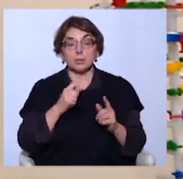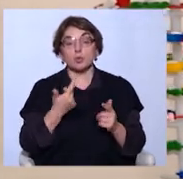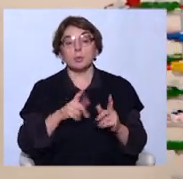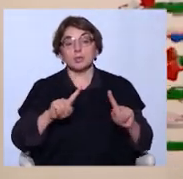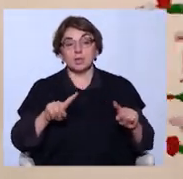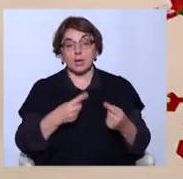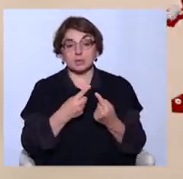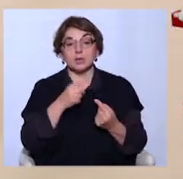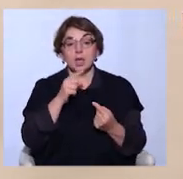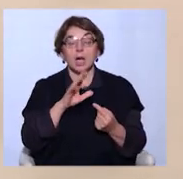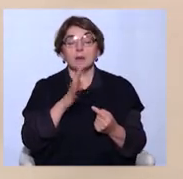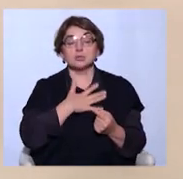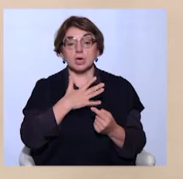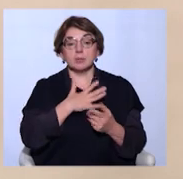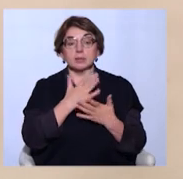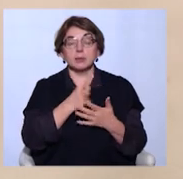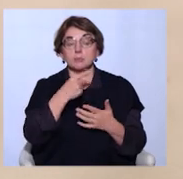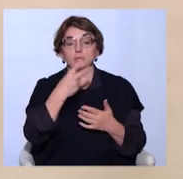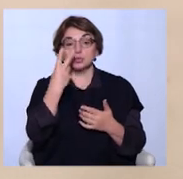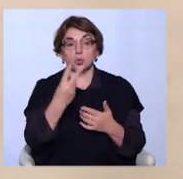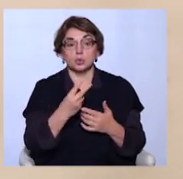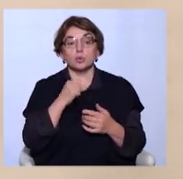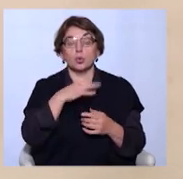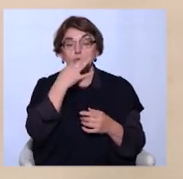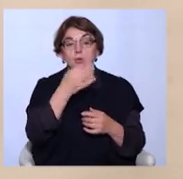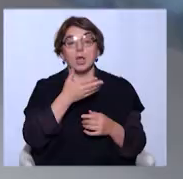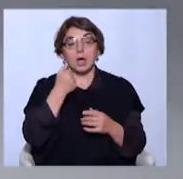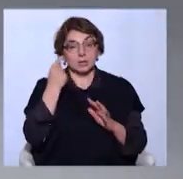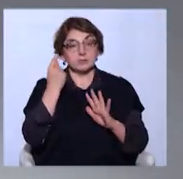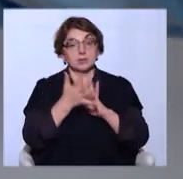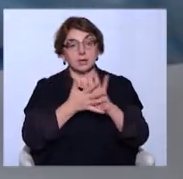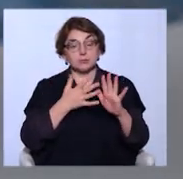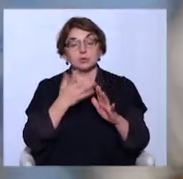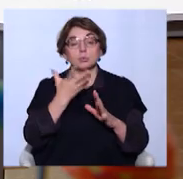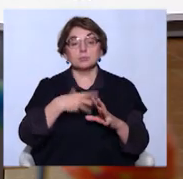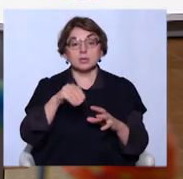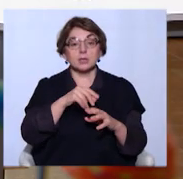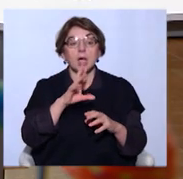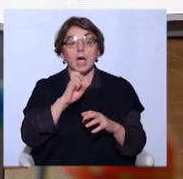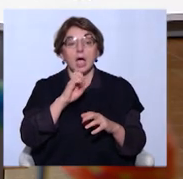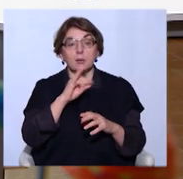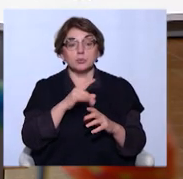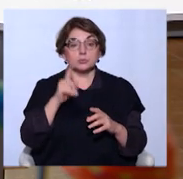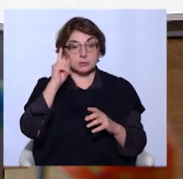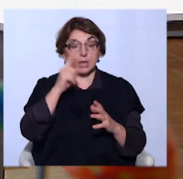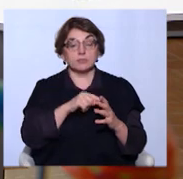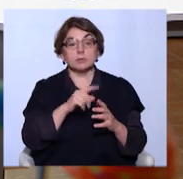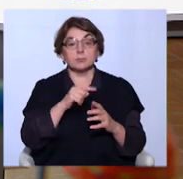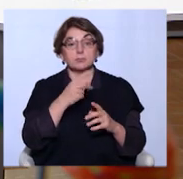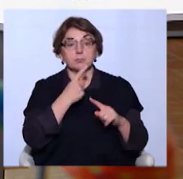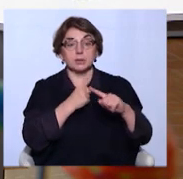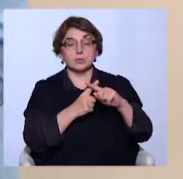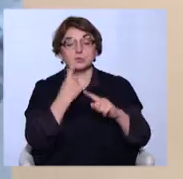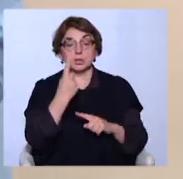ამ შემთხვევაში ჟანგბადი არის -2. როგორც თქვით, უფრო ადვილი გამოსათვლელია, თუ მთლიანად ამონიუმის მუხტს გავითვალისწინებთ, რომ